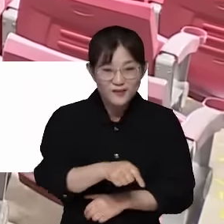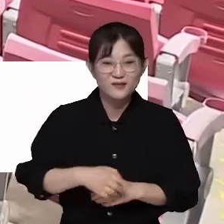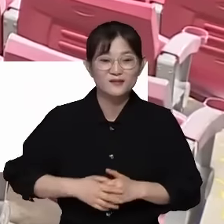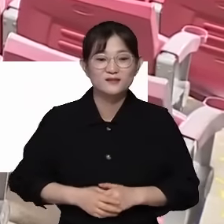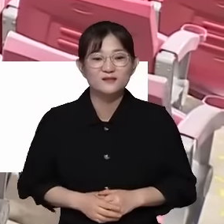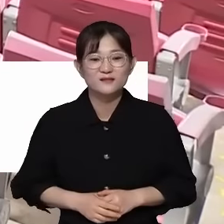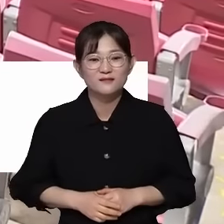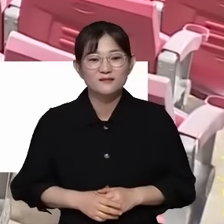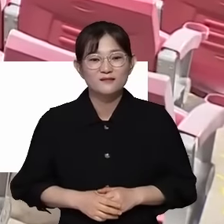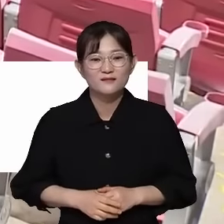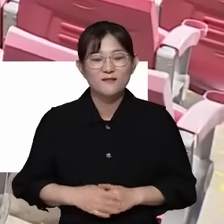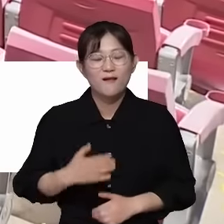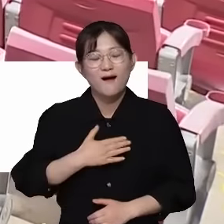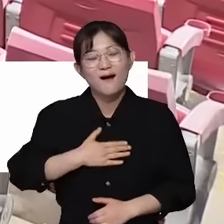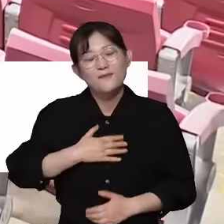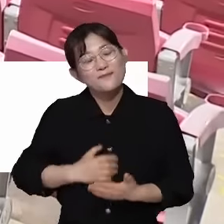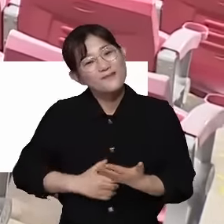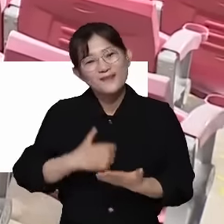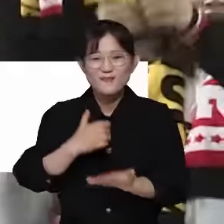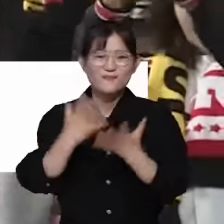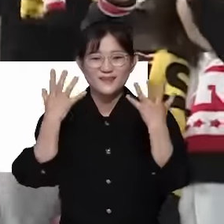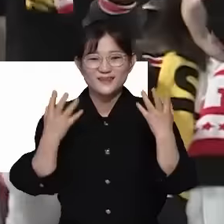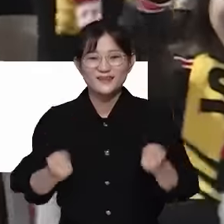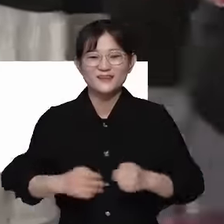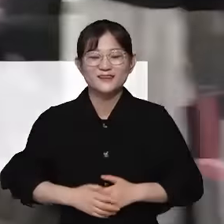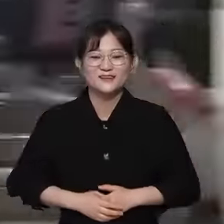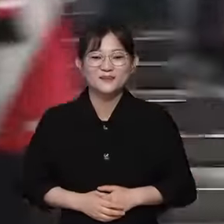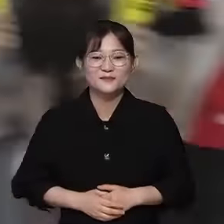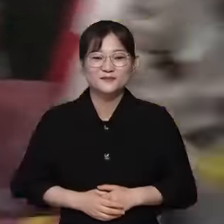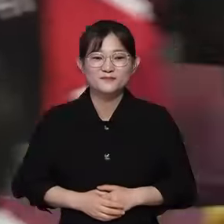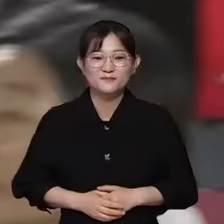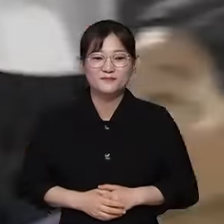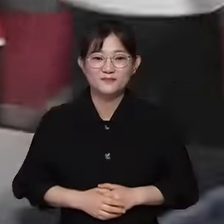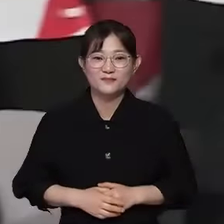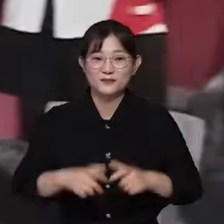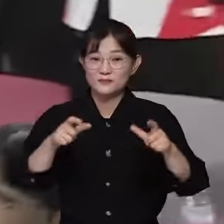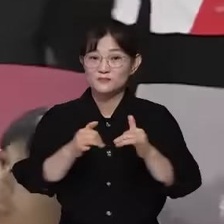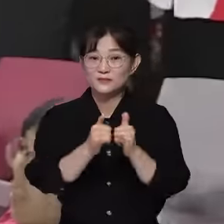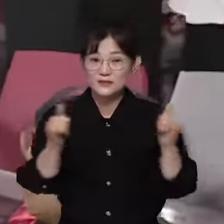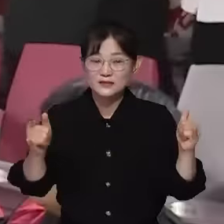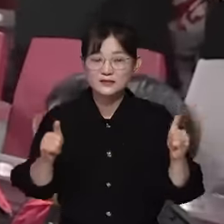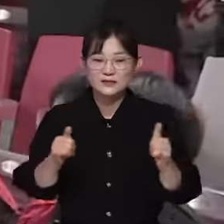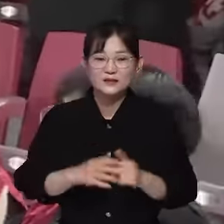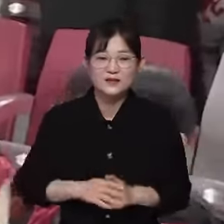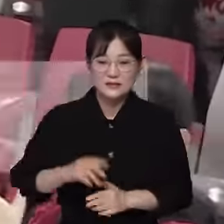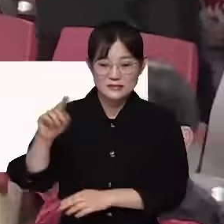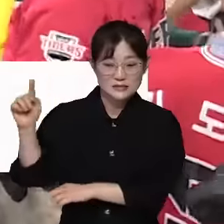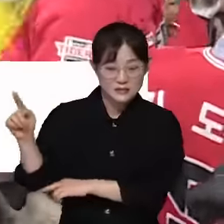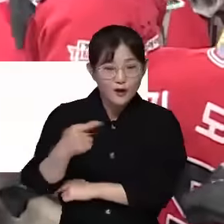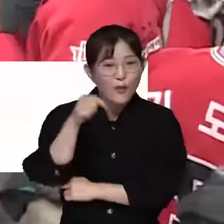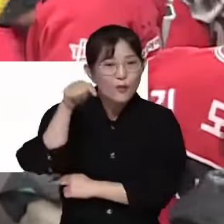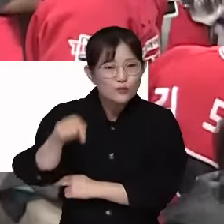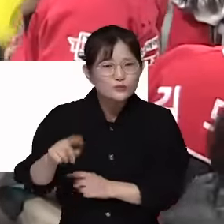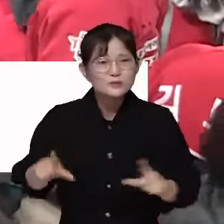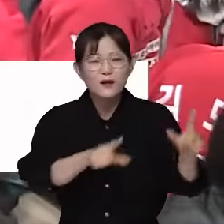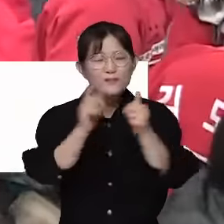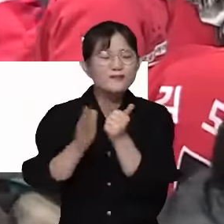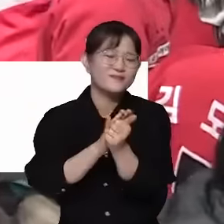더 약간 이렇게 울컥하는 감정이 있었던 것 같아요. 지역민들에게 타이거즈는 삶의 희망이자